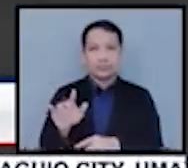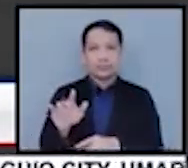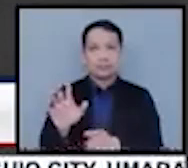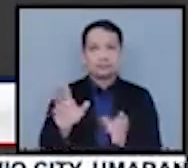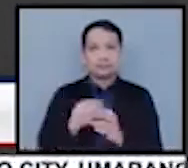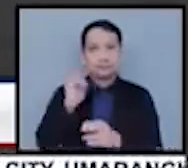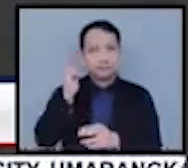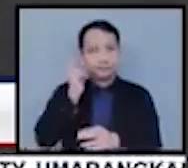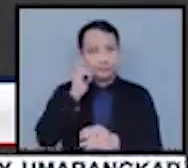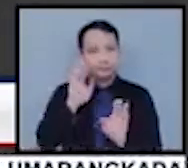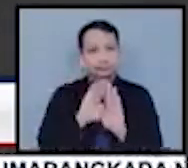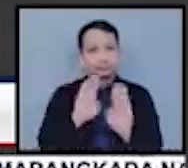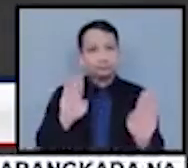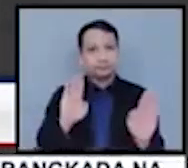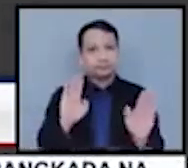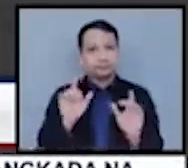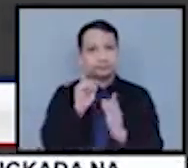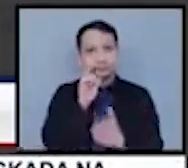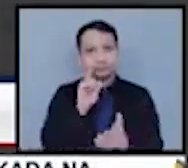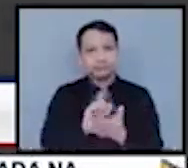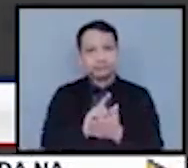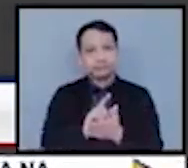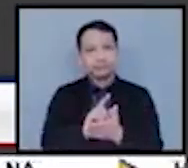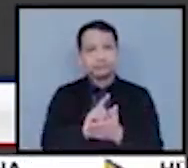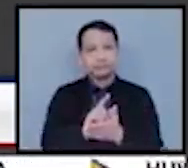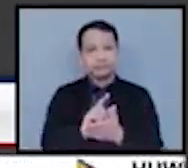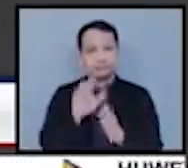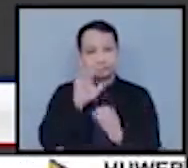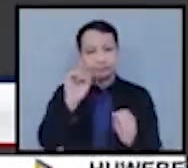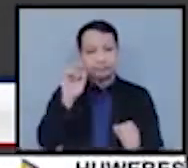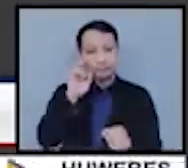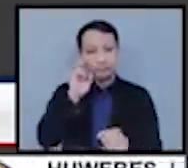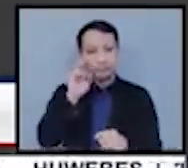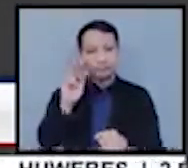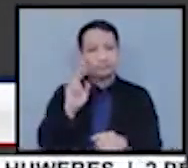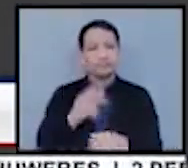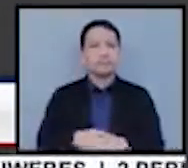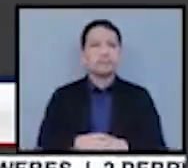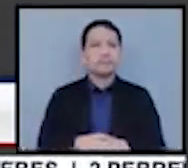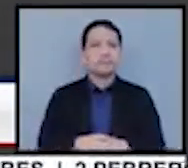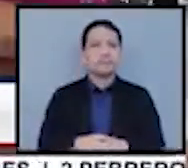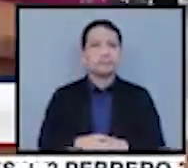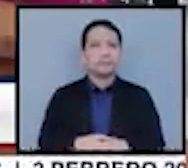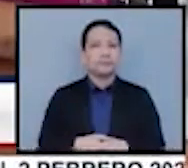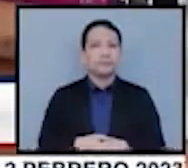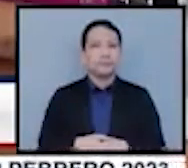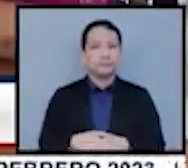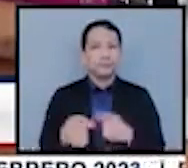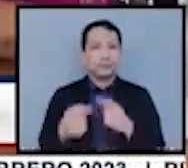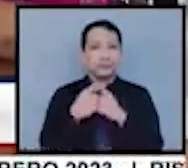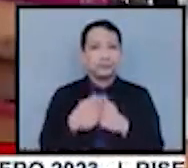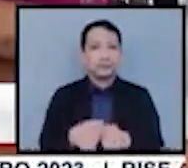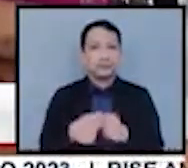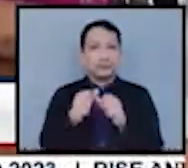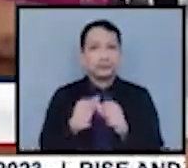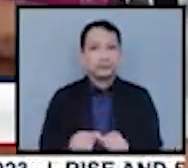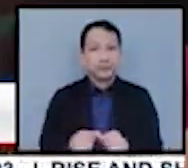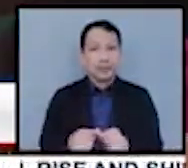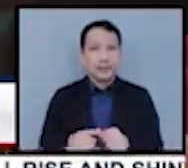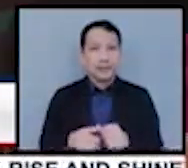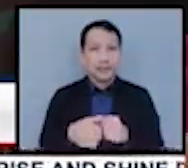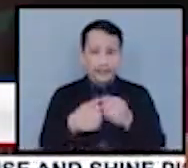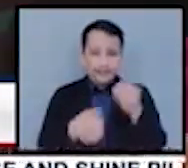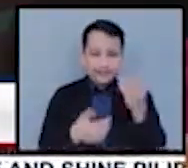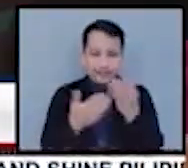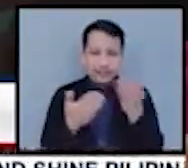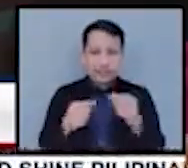letter ng mga grupo ng negosyante kay Pangulong Ferdinand R. Marcos Jr. na kumukontra sa programa. GET PPA General Manager